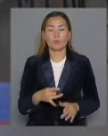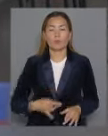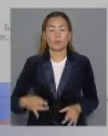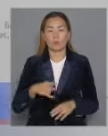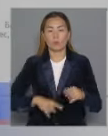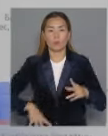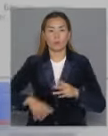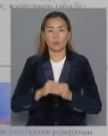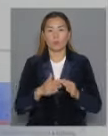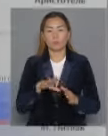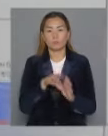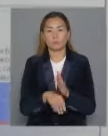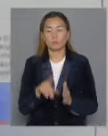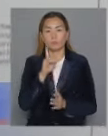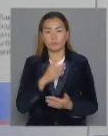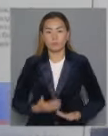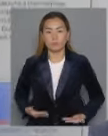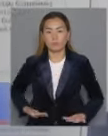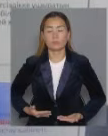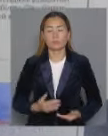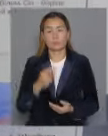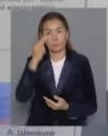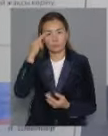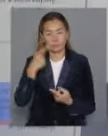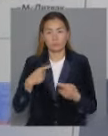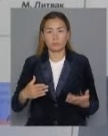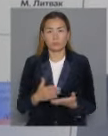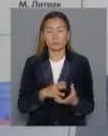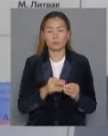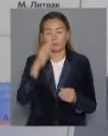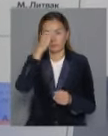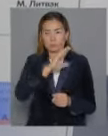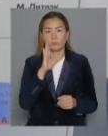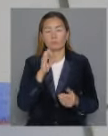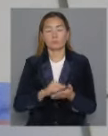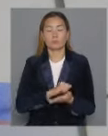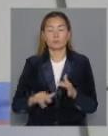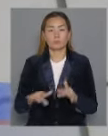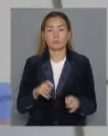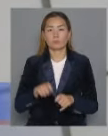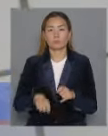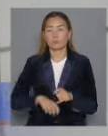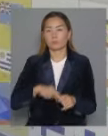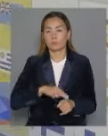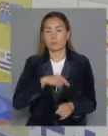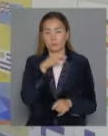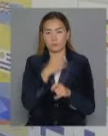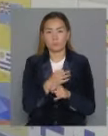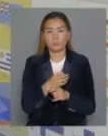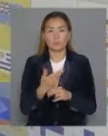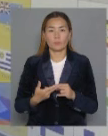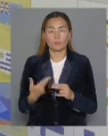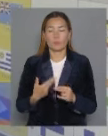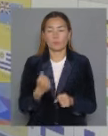ағайын туыстың үйіне уақытша тіркеліп, құйтырлыққа да барып жатқан көрінеді. Ата-аналар қабылдау құжаттарына тексеріс сұратқанымен жауаптар бұл